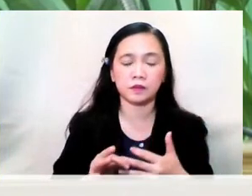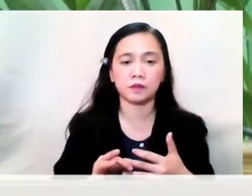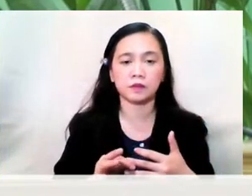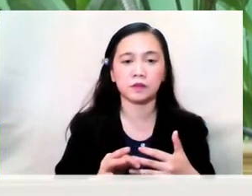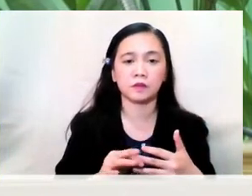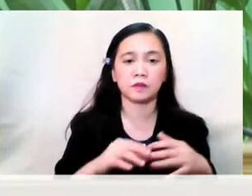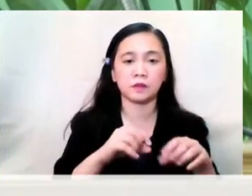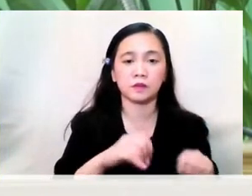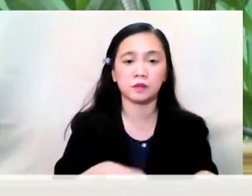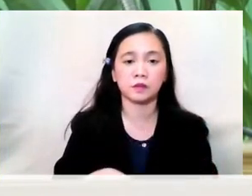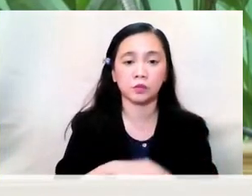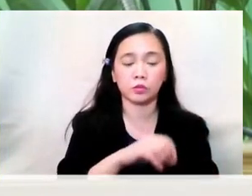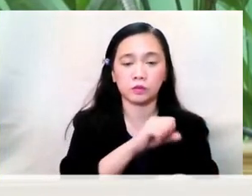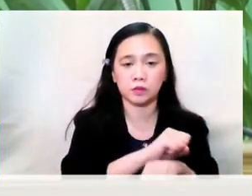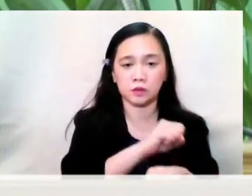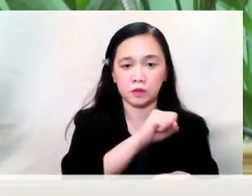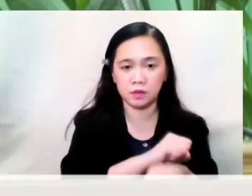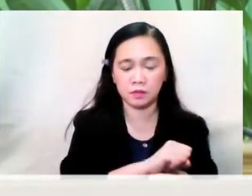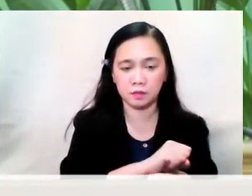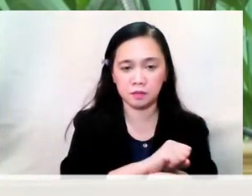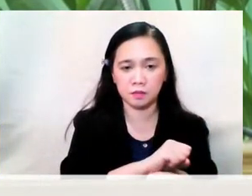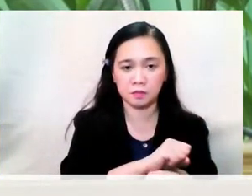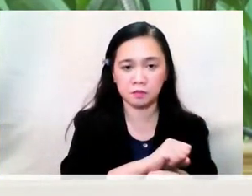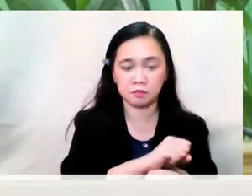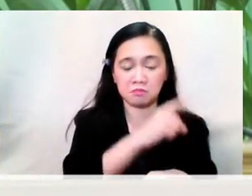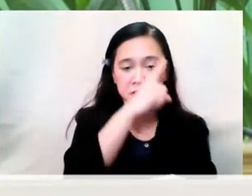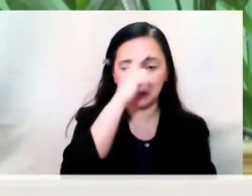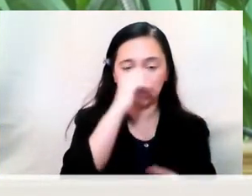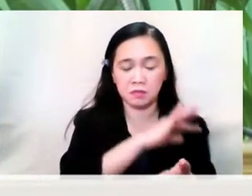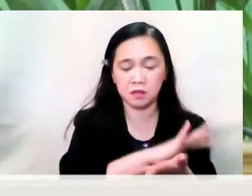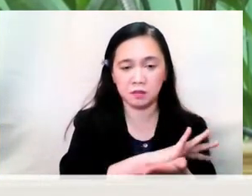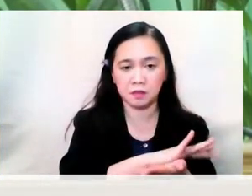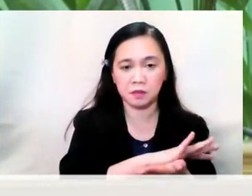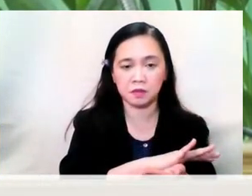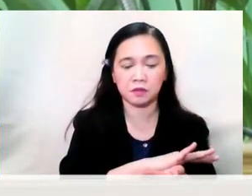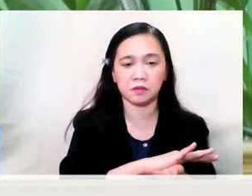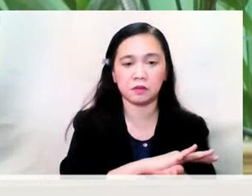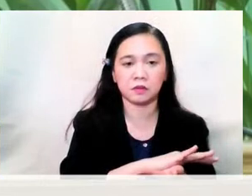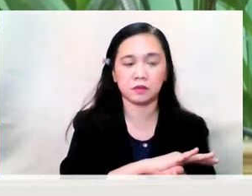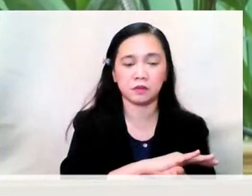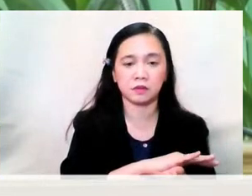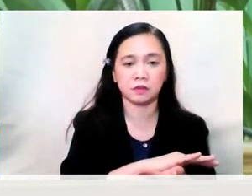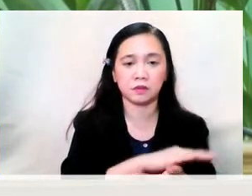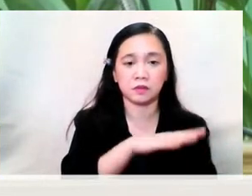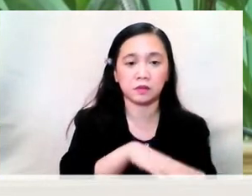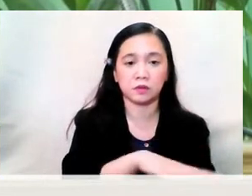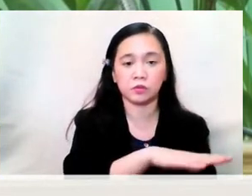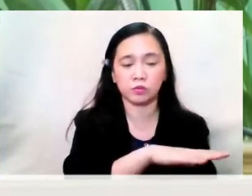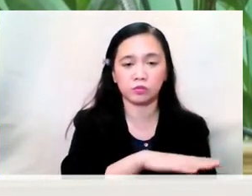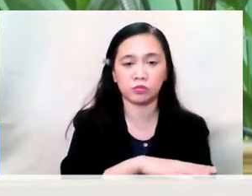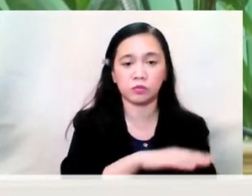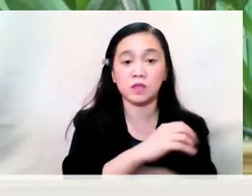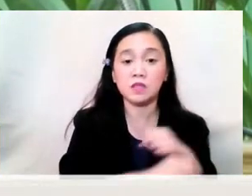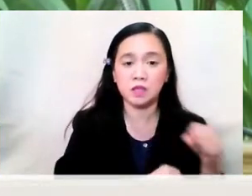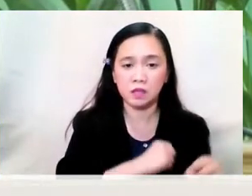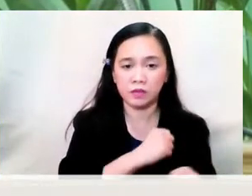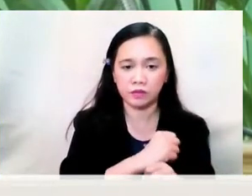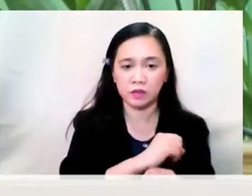ng trabaho dahil sa pandemya at iba pang lubos na naapektuhan ng